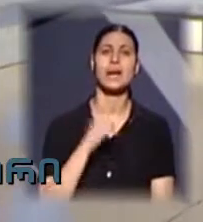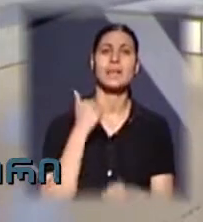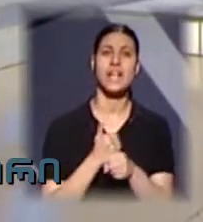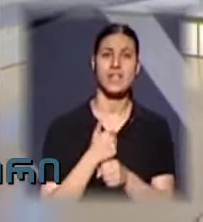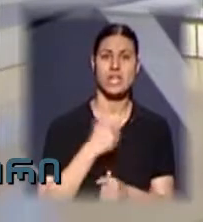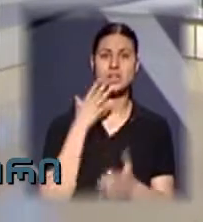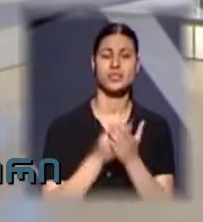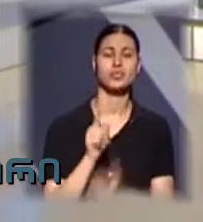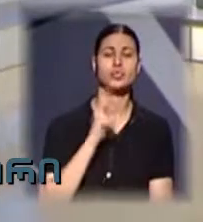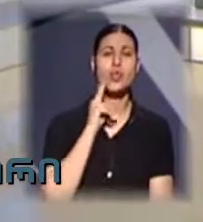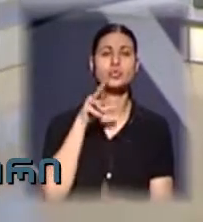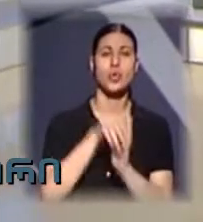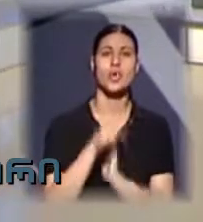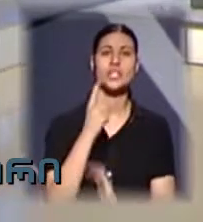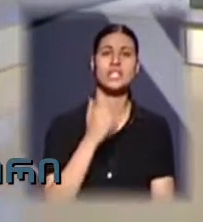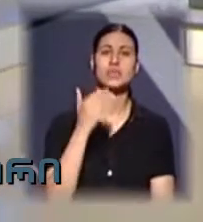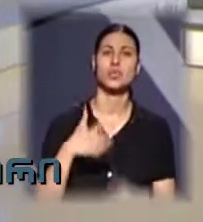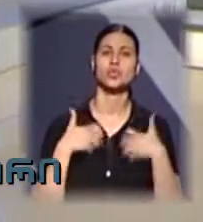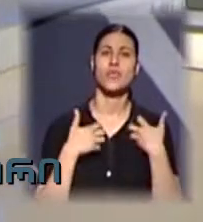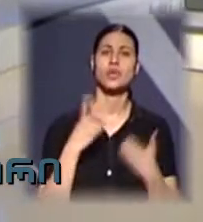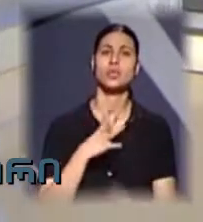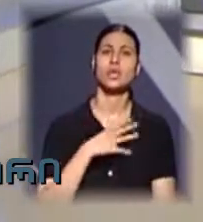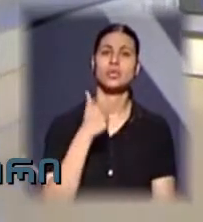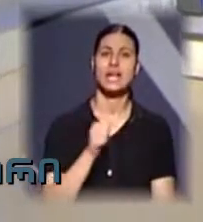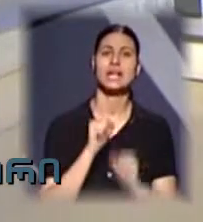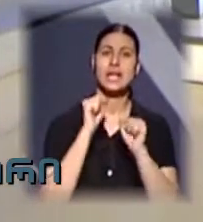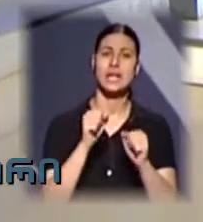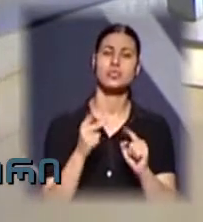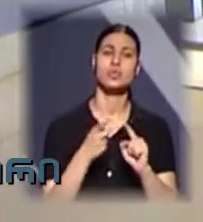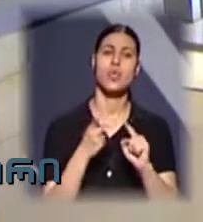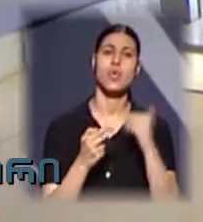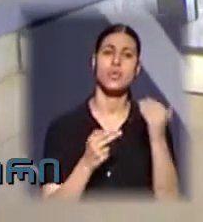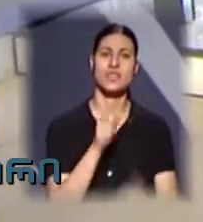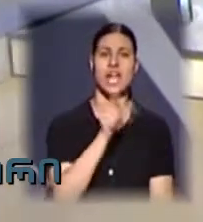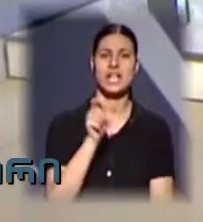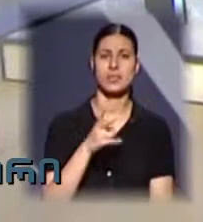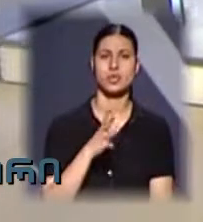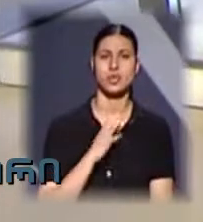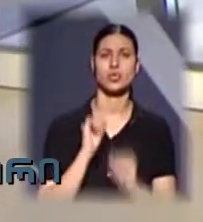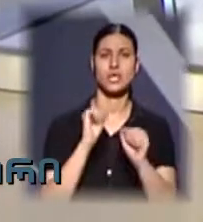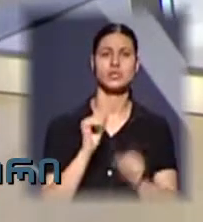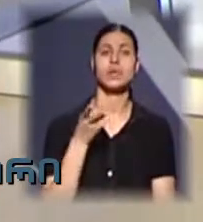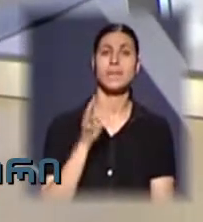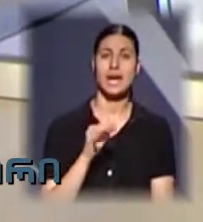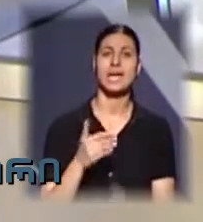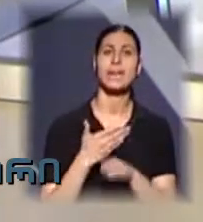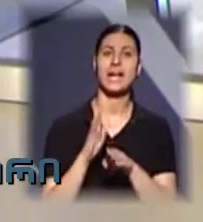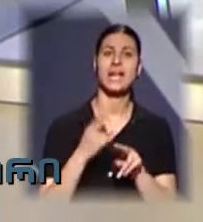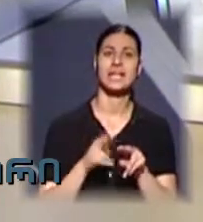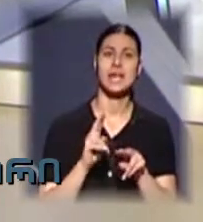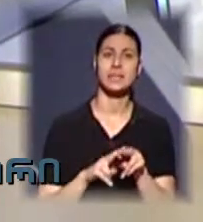რომ ზოოპარკში ერთი მხრივ ცხოველი იყოს კარგად დაცული და მეორე მხრივ ადამიანები იყვნენ დაცულები, მაგრამ გარდა